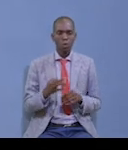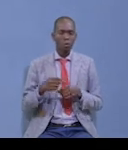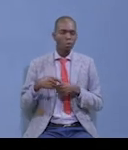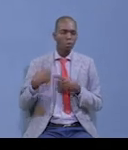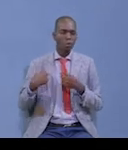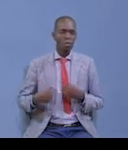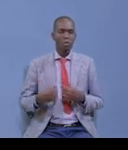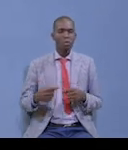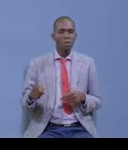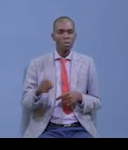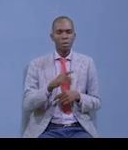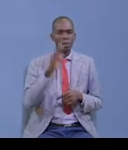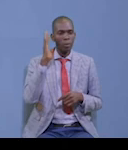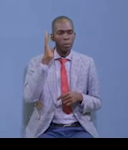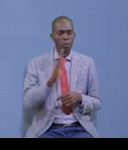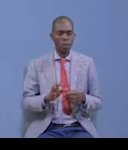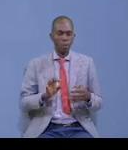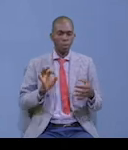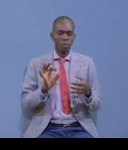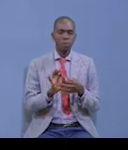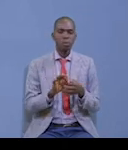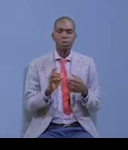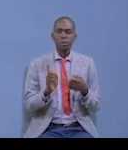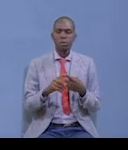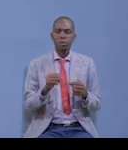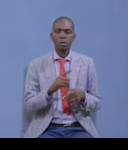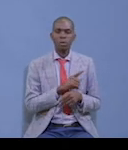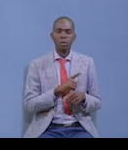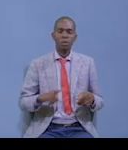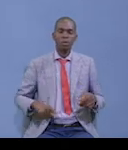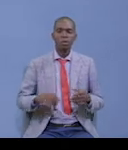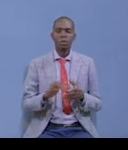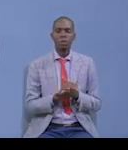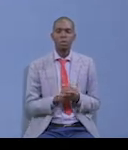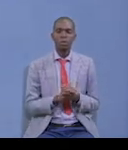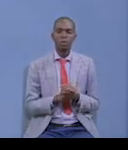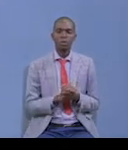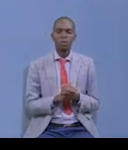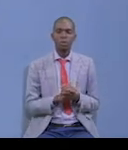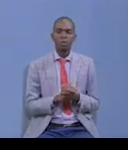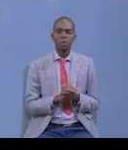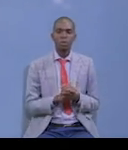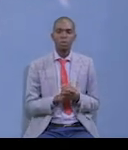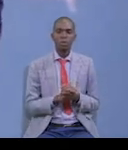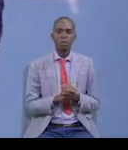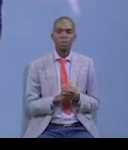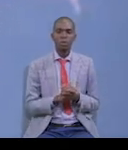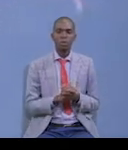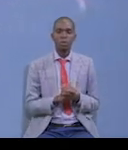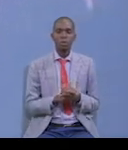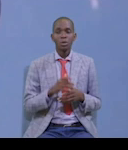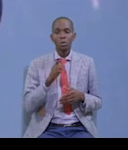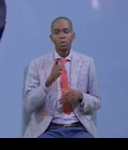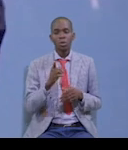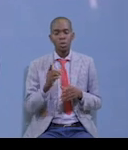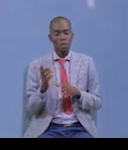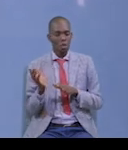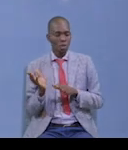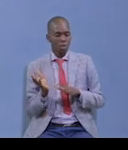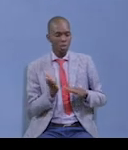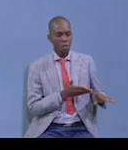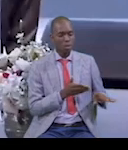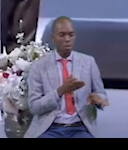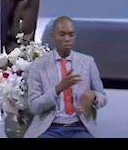they will cleave unto the Lord. ఆ యొక్క ఉద్దేశాన్ని బట్టి ప్రభువును అంటి పెట్టుకుని ఉంటాం. You leave the